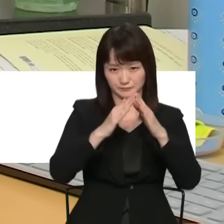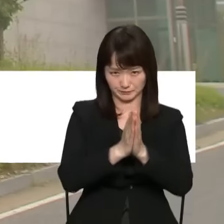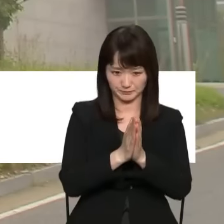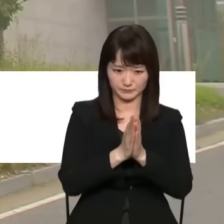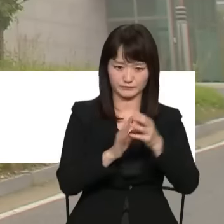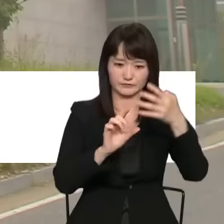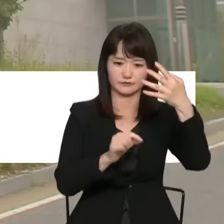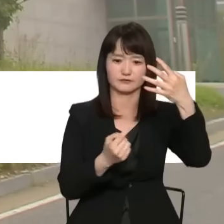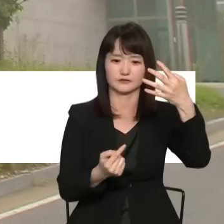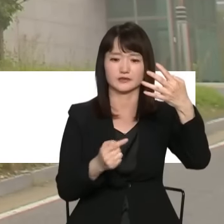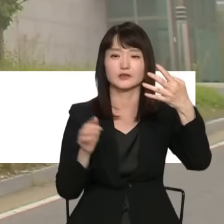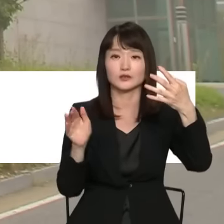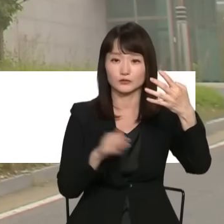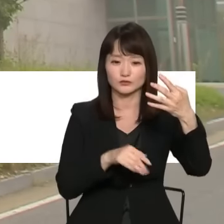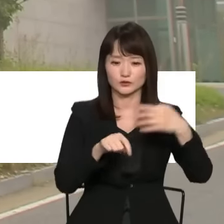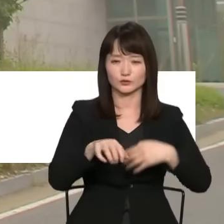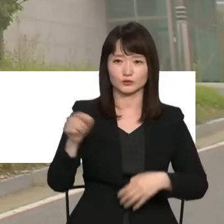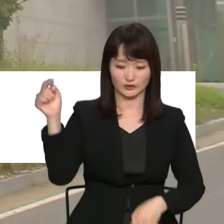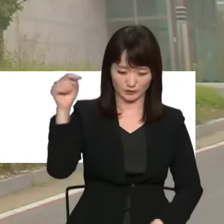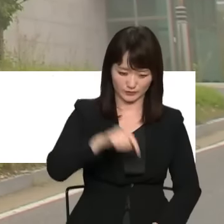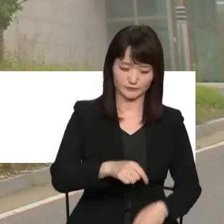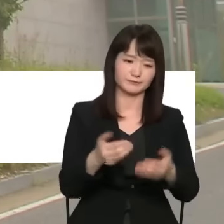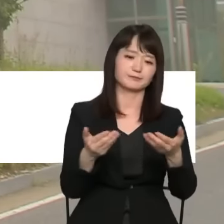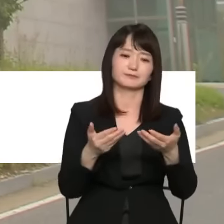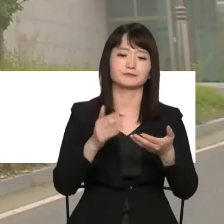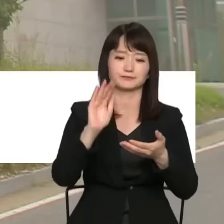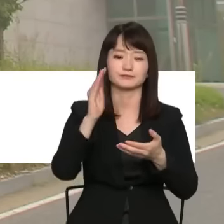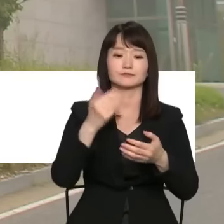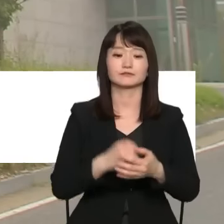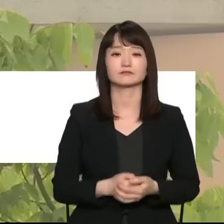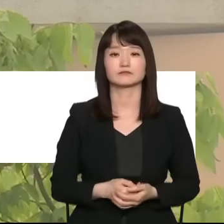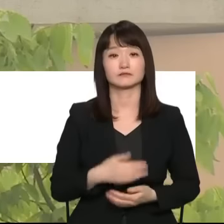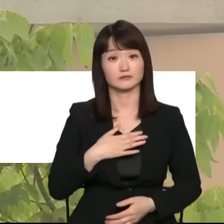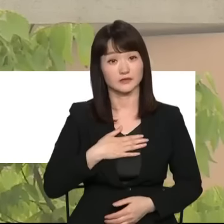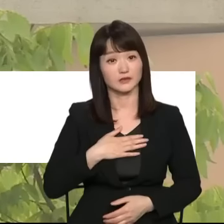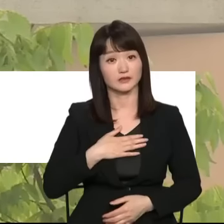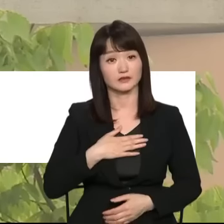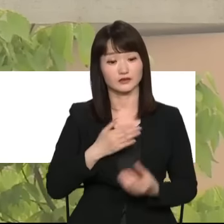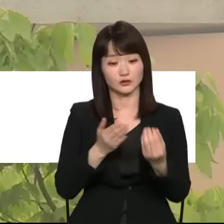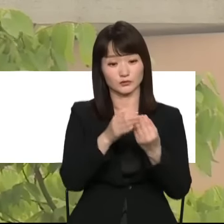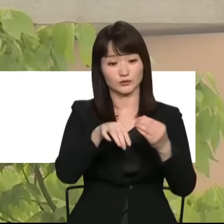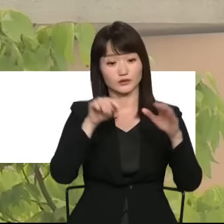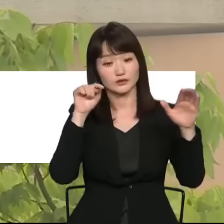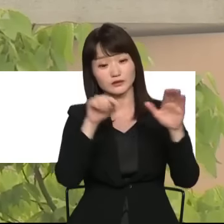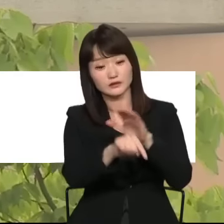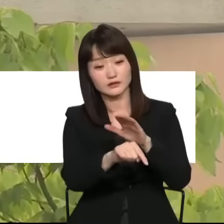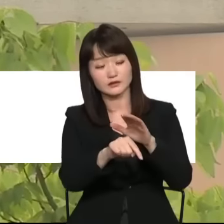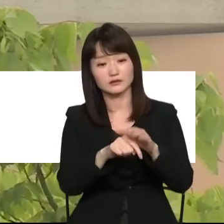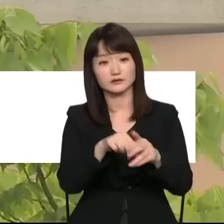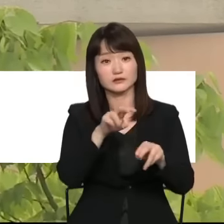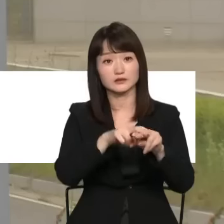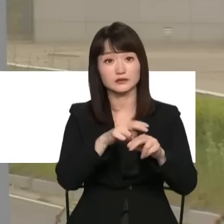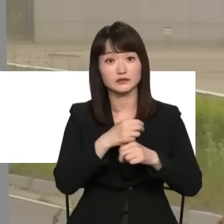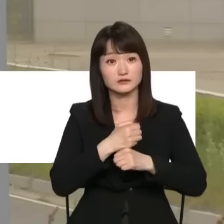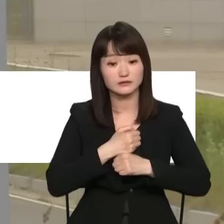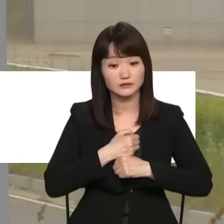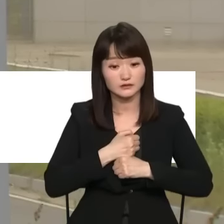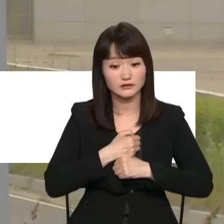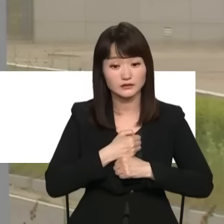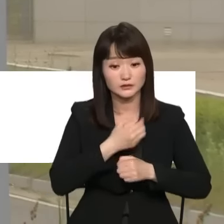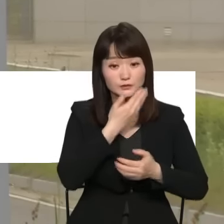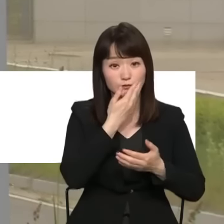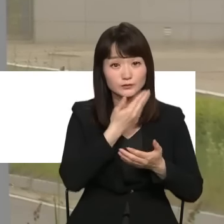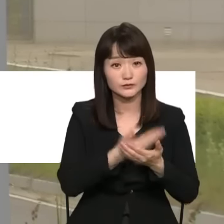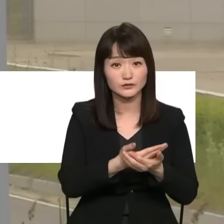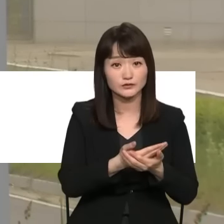4월 1일부로 이제 근무를 하게 된 거죠. 그냥 내가 가서 자리를 지키는 게